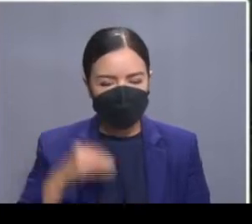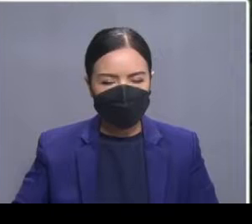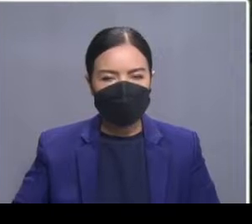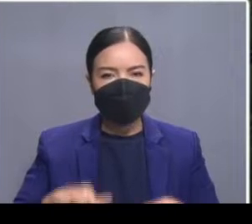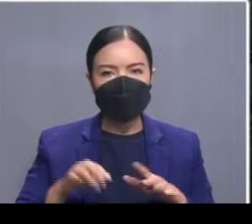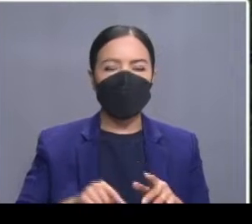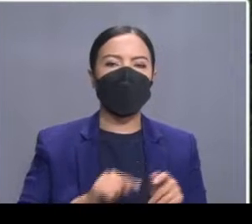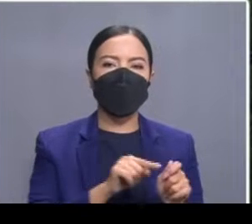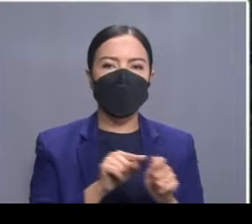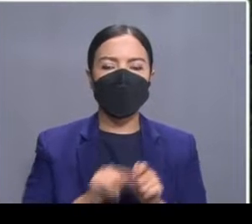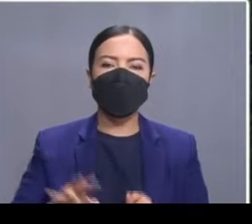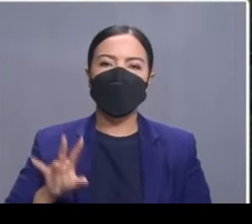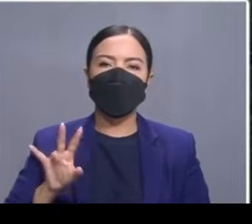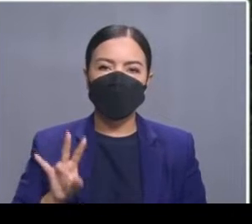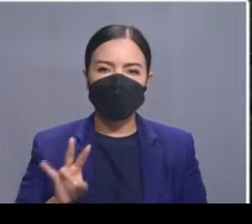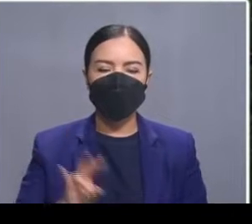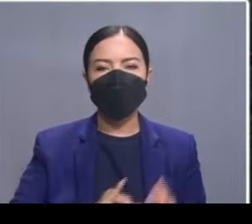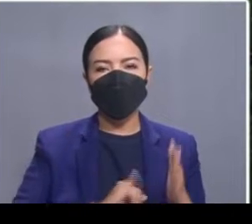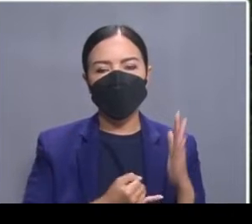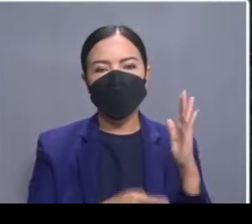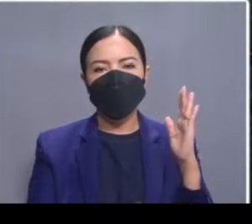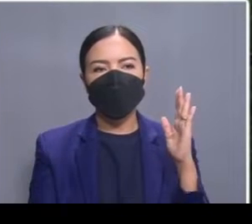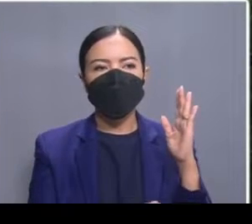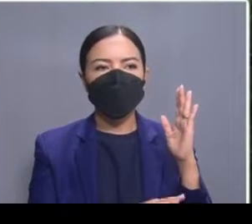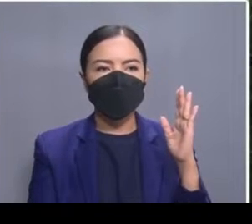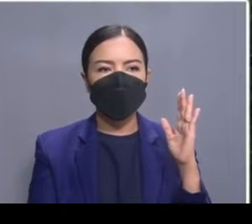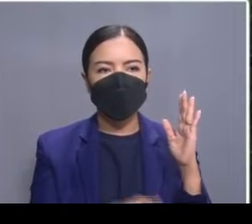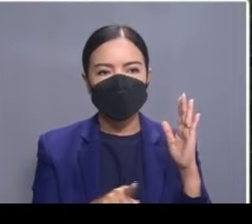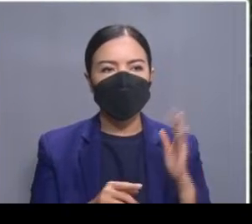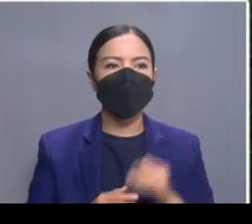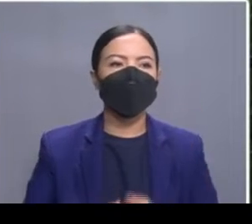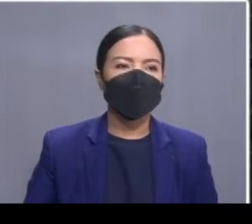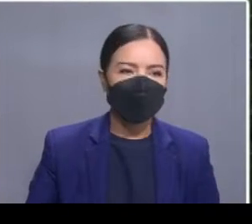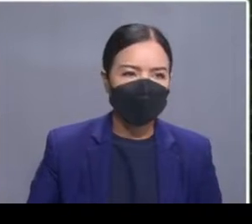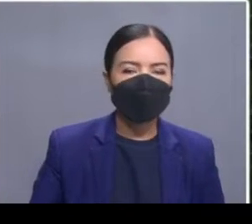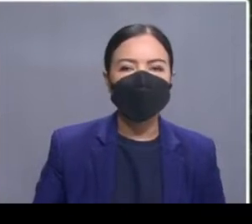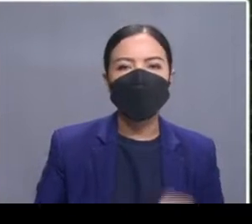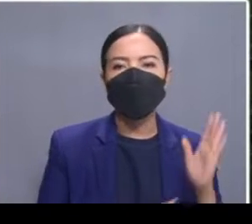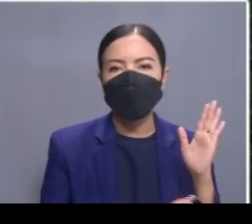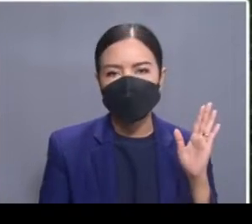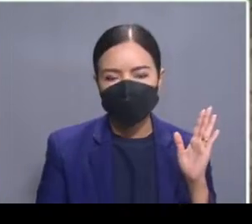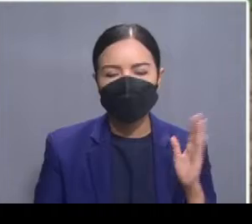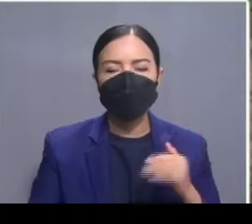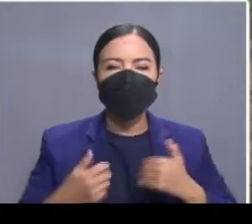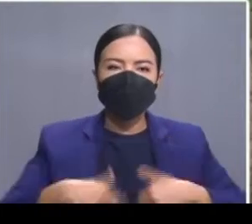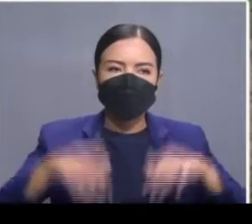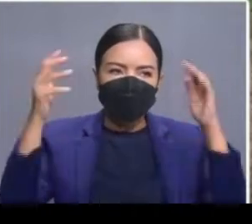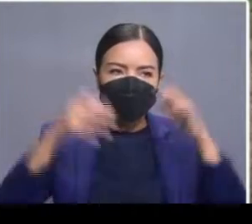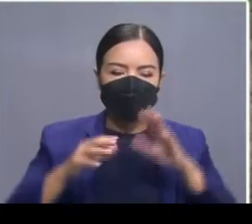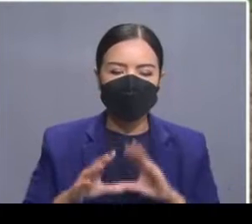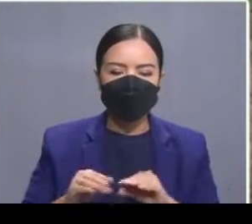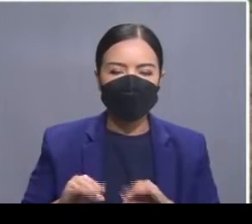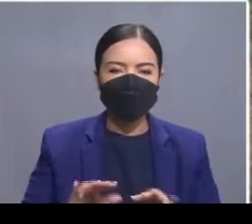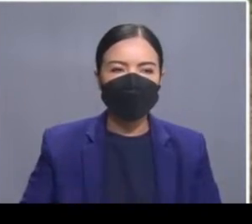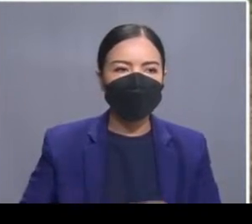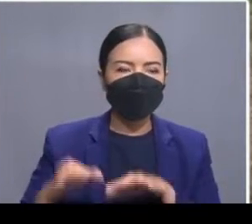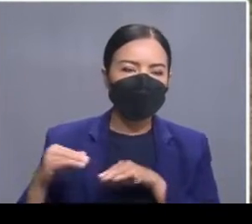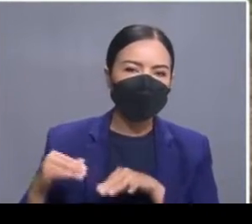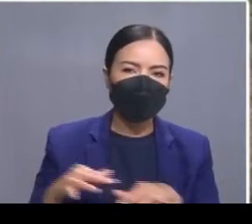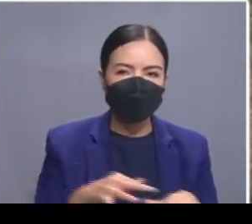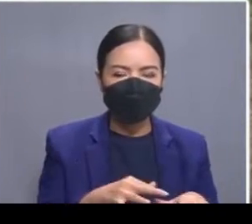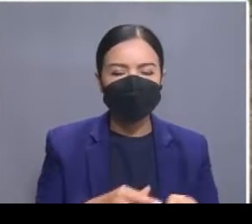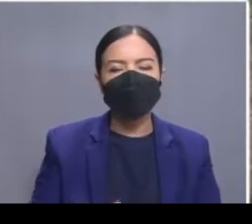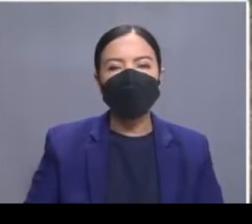ครับเมื่อวานนี้สดๆร้อนๆเลยนะคะเพราะว่าบรรยากาศเป็นอย่างนี้เลยฝนตกเยอะดินอุ้มน้ำน้ำไหลมาท่วมเลยล่าสุดตอนนี้